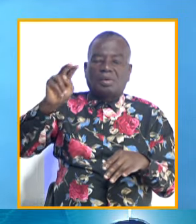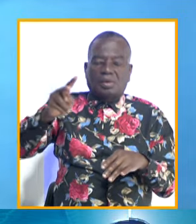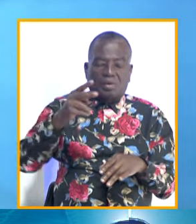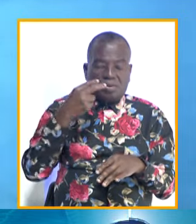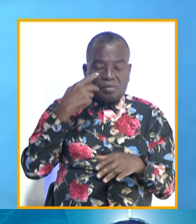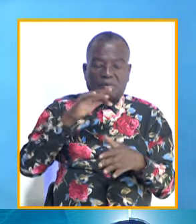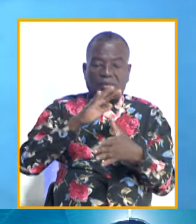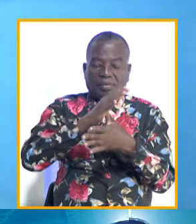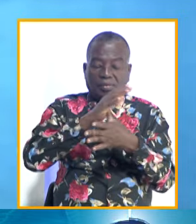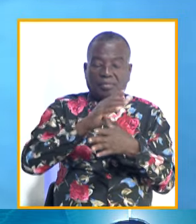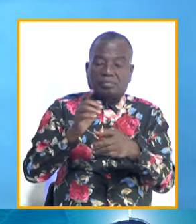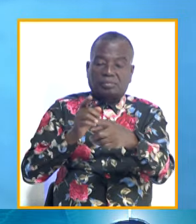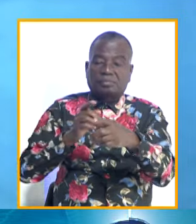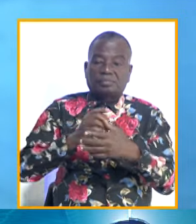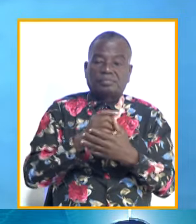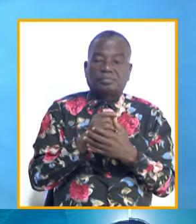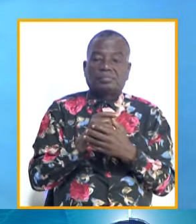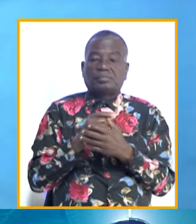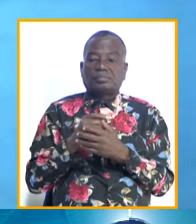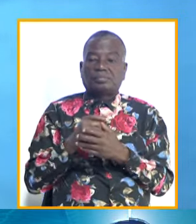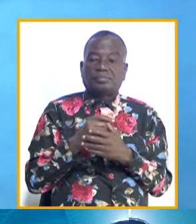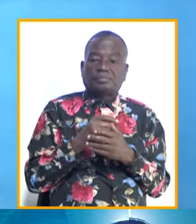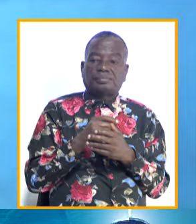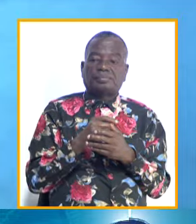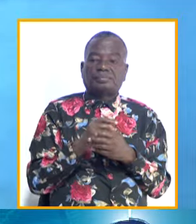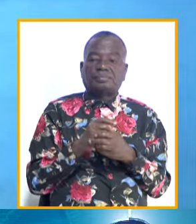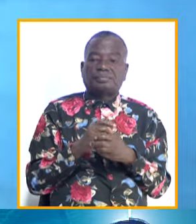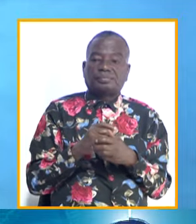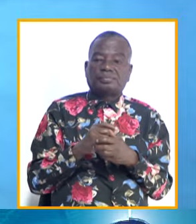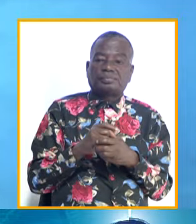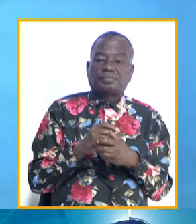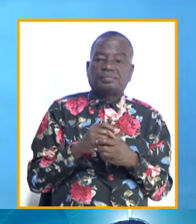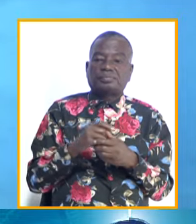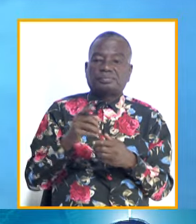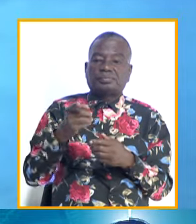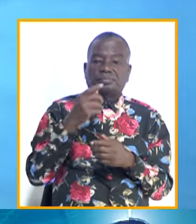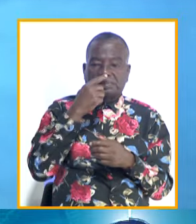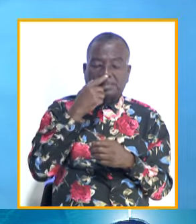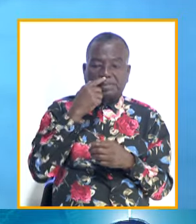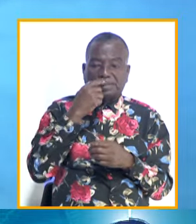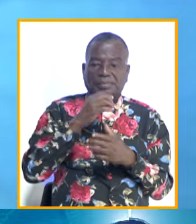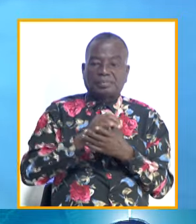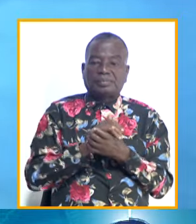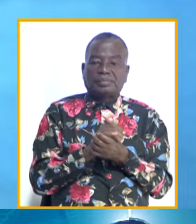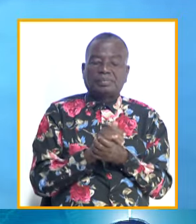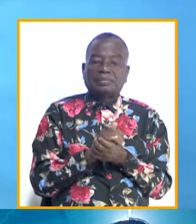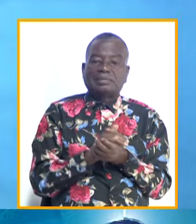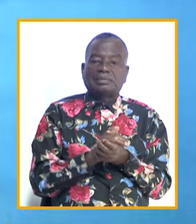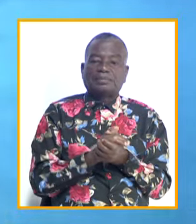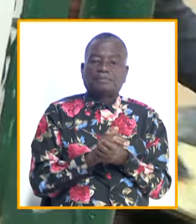envoyés spéciaux donc, sur les pistes de la 30e édition du Tour cycliste, Pascal Conny, Barnabé Conan et Frédéric Edia.